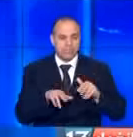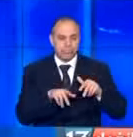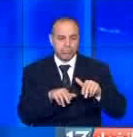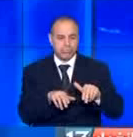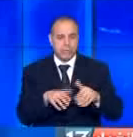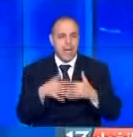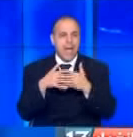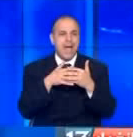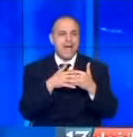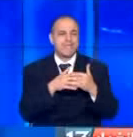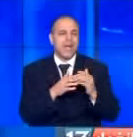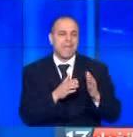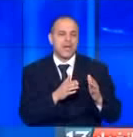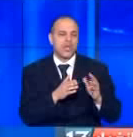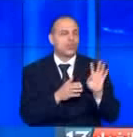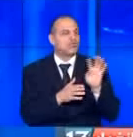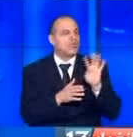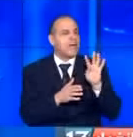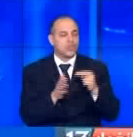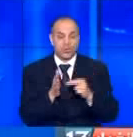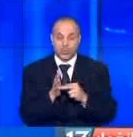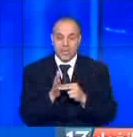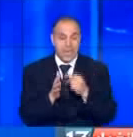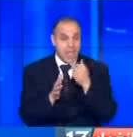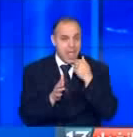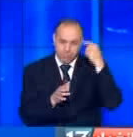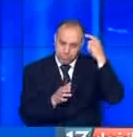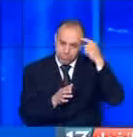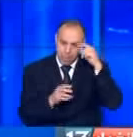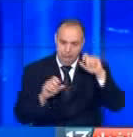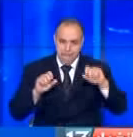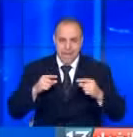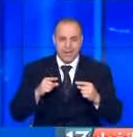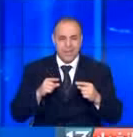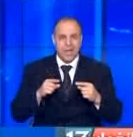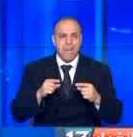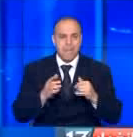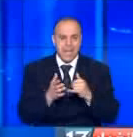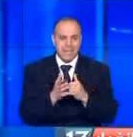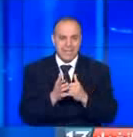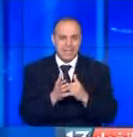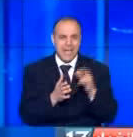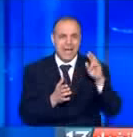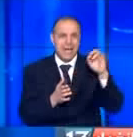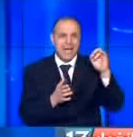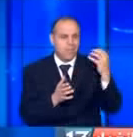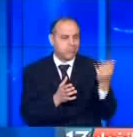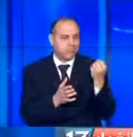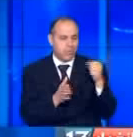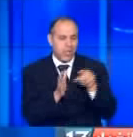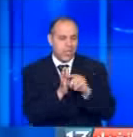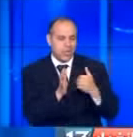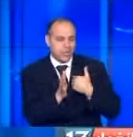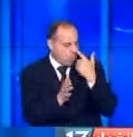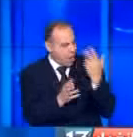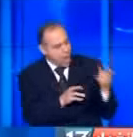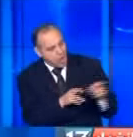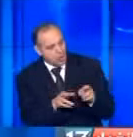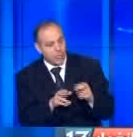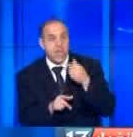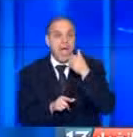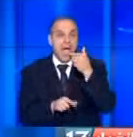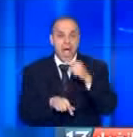المبعوث الأممي إلى دمشق ستيفان دي ميستورا طرفي الأزمة السورية إلى جولة خامسة من محادثات السلام المزمع